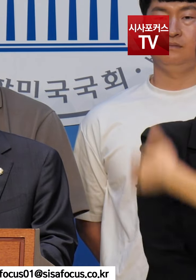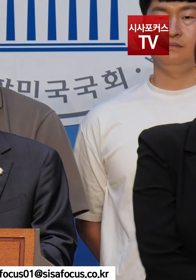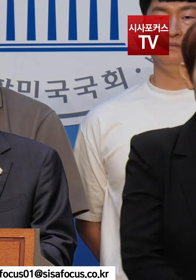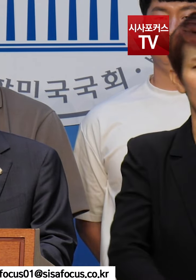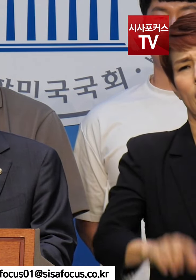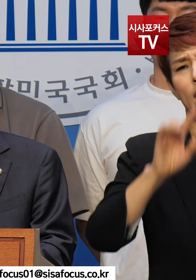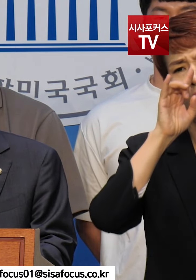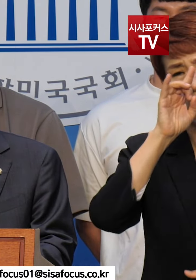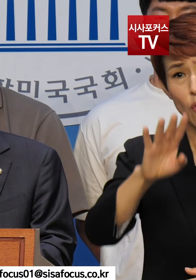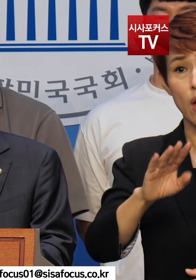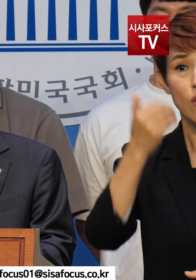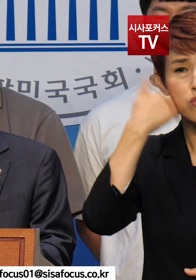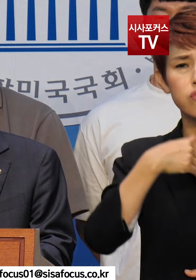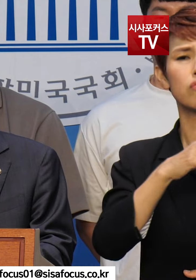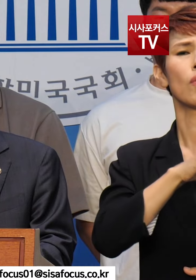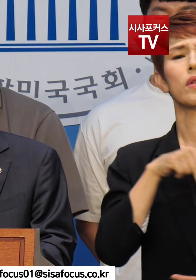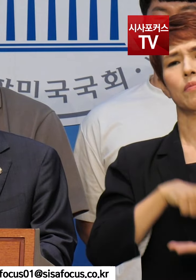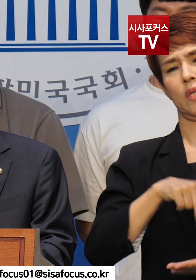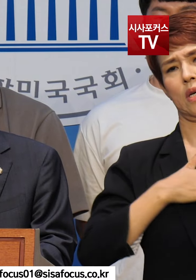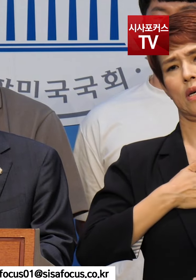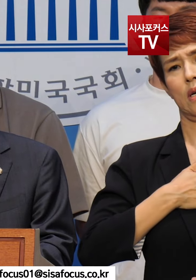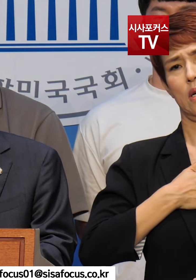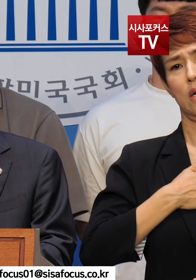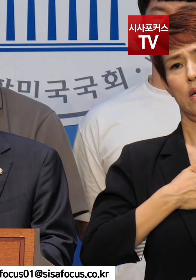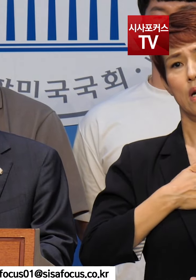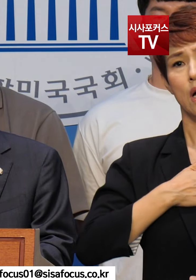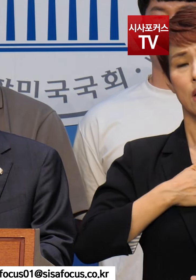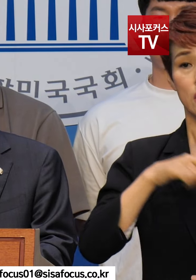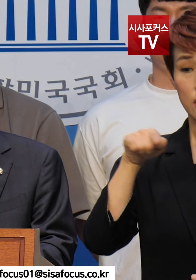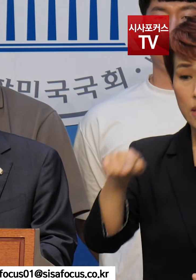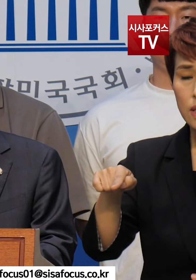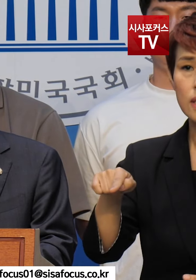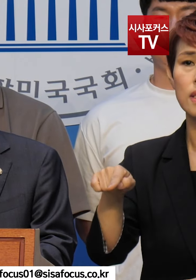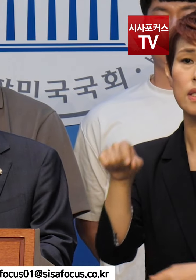되는 대한민국 국회의원으로서 한국 옵티칼